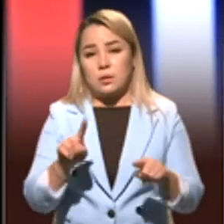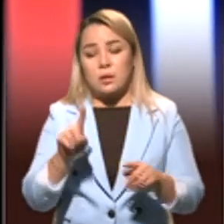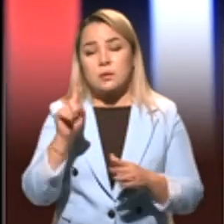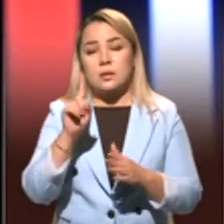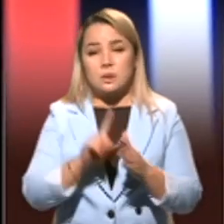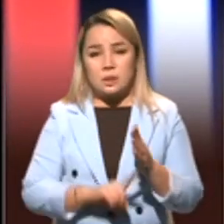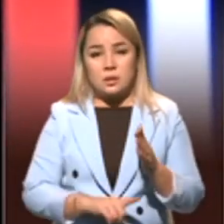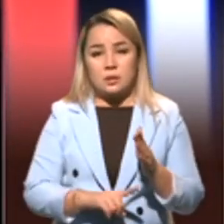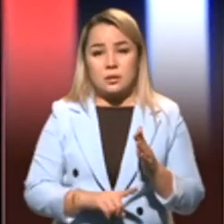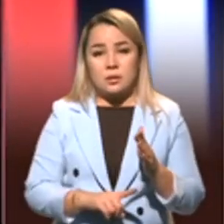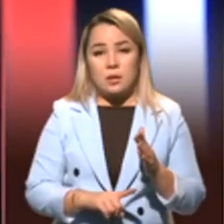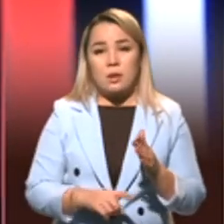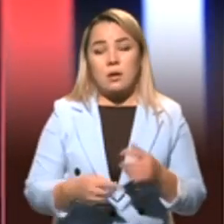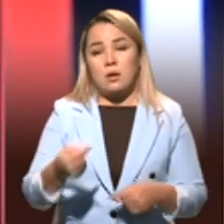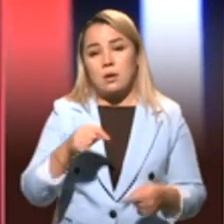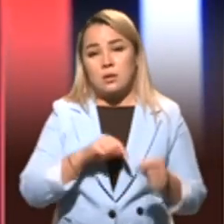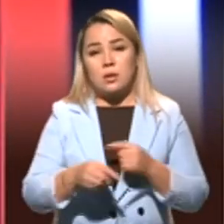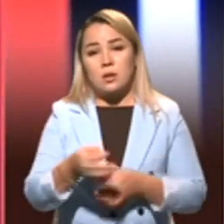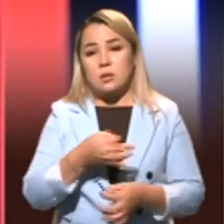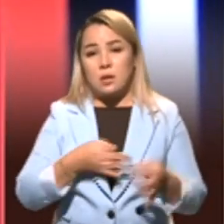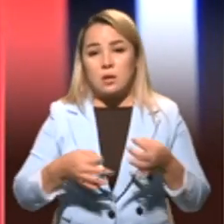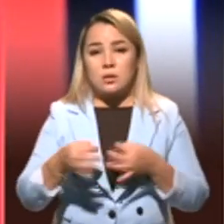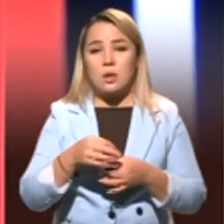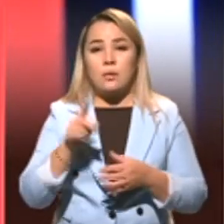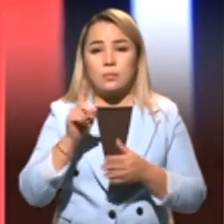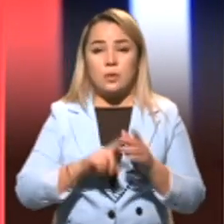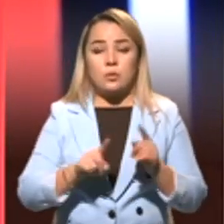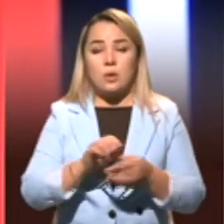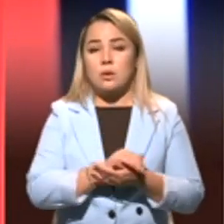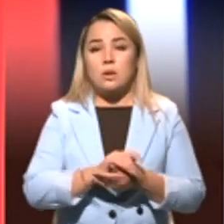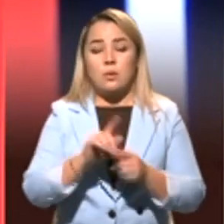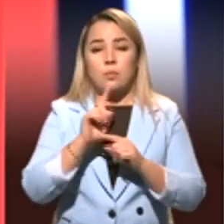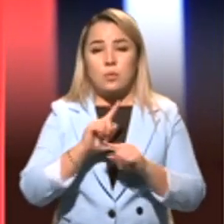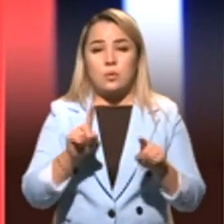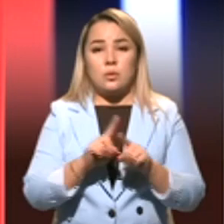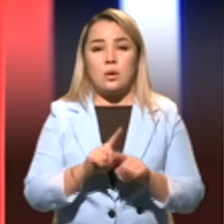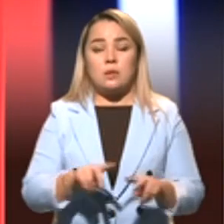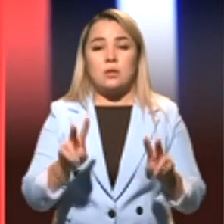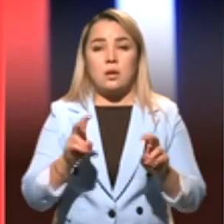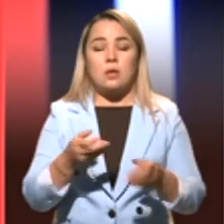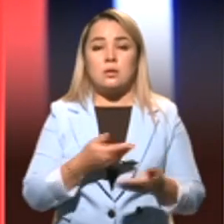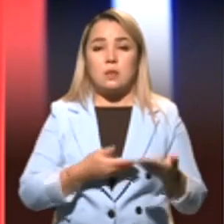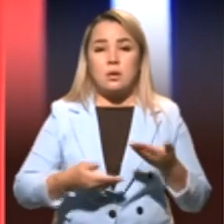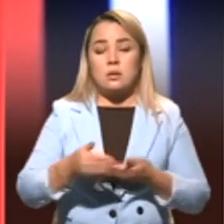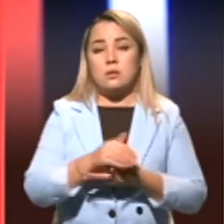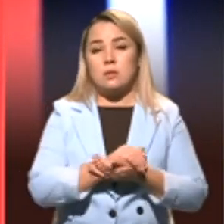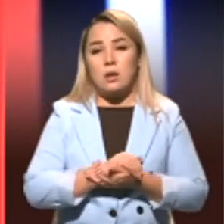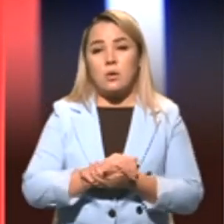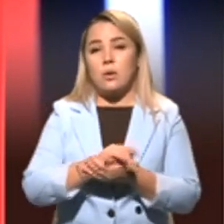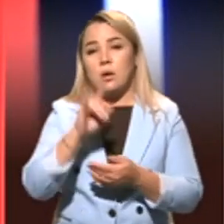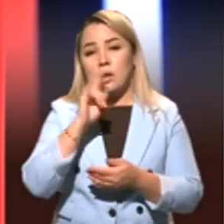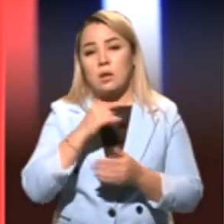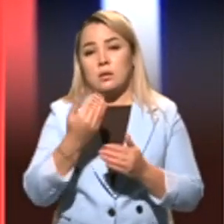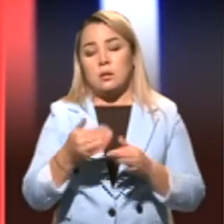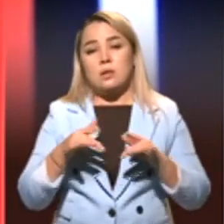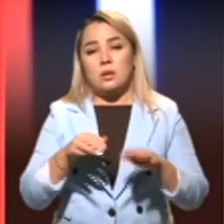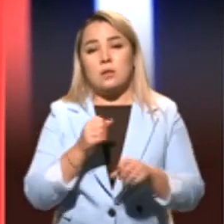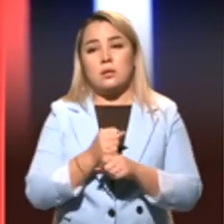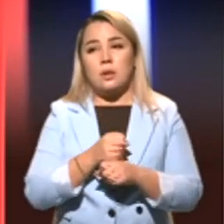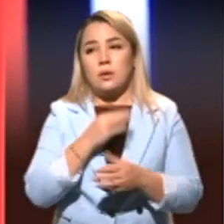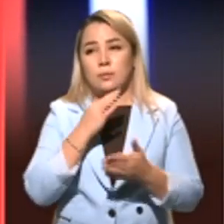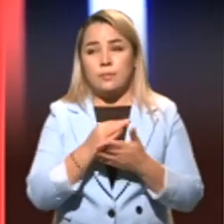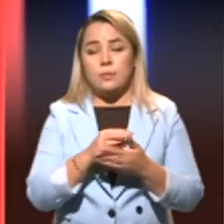Діни, дінаралық диалог болмаса, діндер арасында татулық болмайды деген. Татулықты ту еткен Қазақстанның ісіне, дәл осы